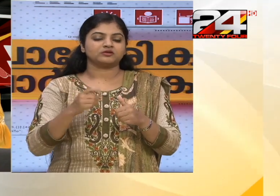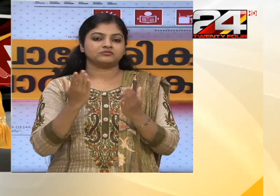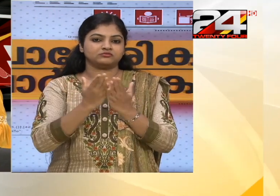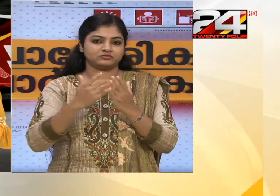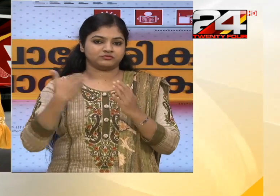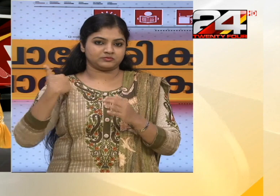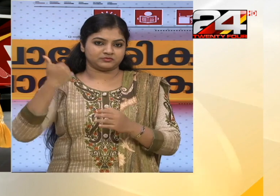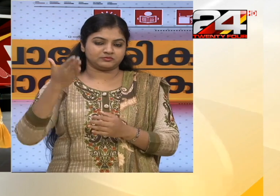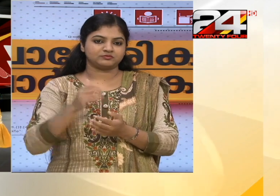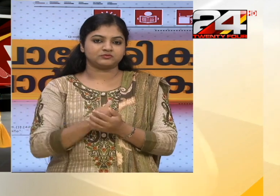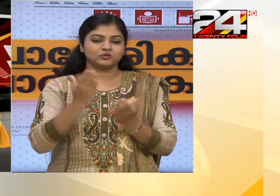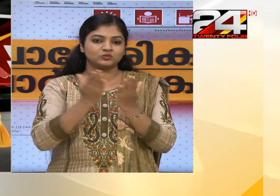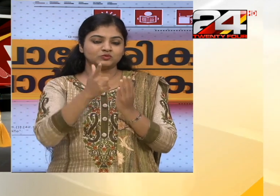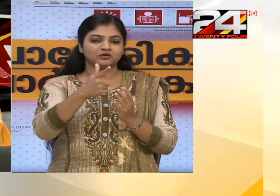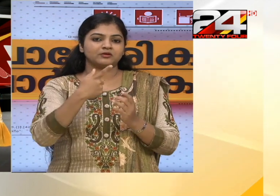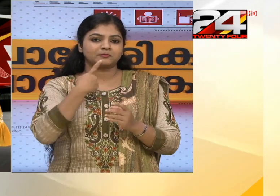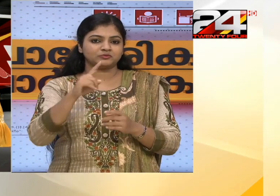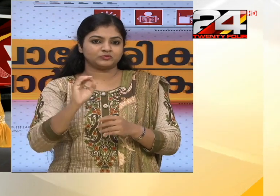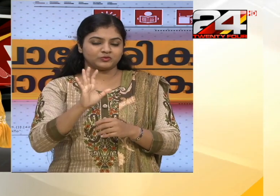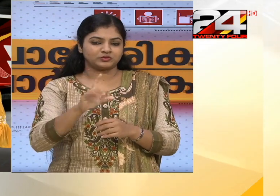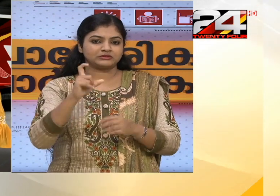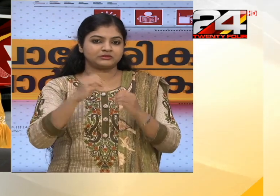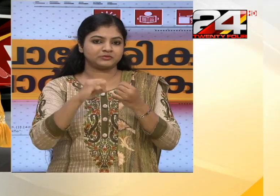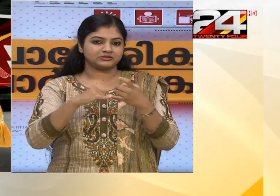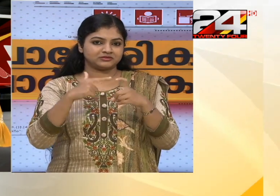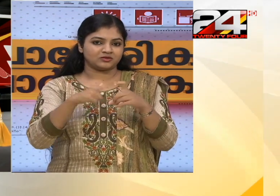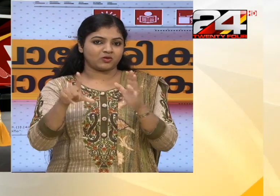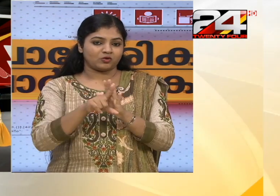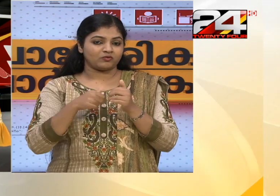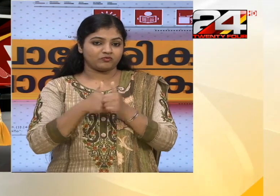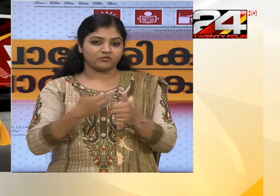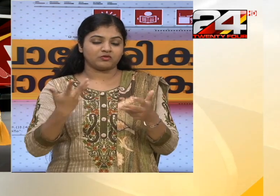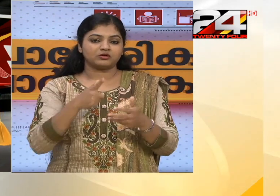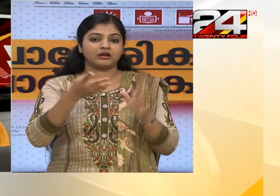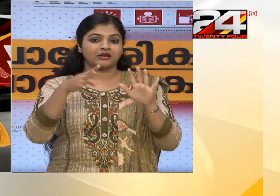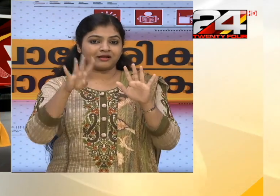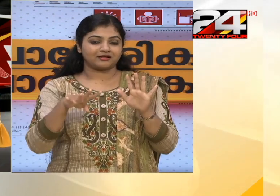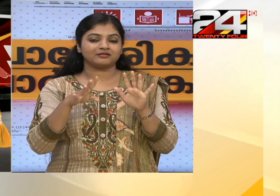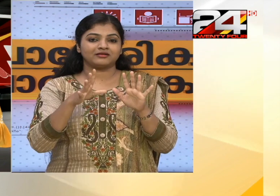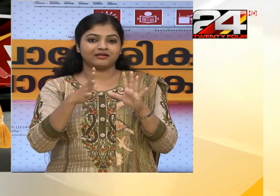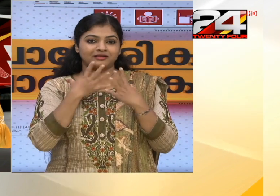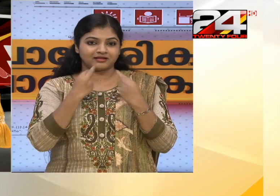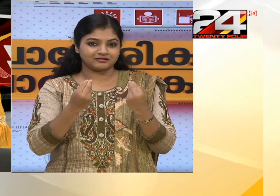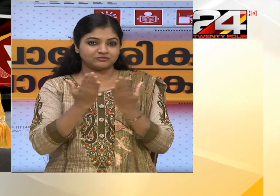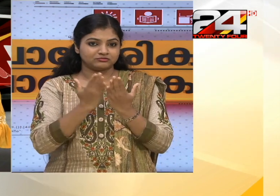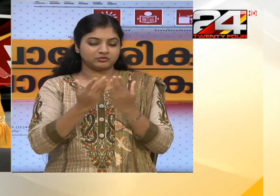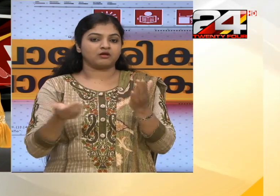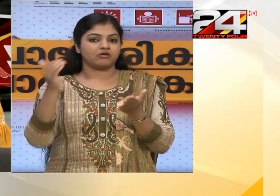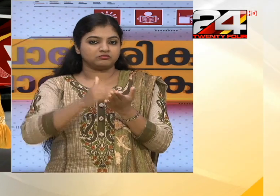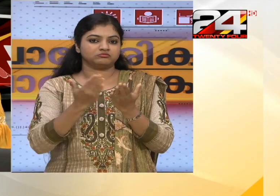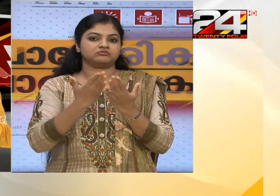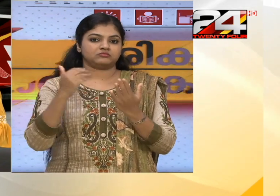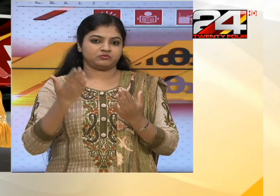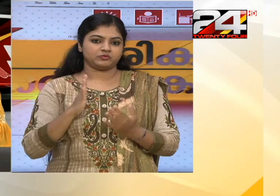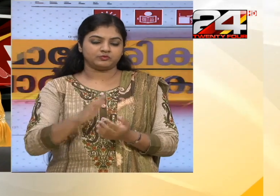വകുപ്പ്. സ്കൂളിന് അംഗീകാരമില്ലാത്തതുകൊണ്ട് CBSE നിയമപ്രകാരം വിദ്യാർത്ഥികൾ വീണ്ടും 9-10 ക്ലാസുകളിൽ പഠനം നടത്തേണ്ടി വരുമെന്നാണ്